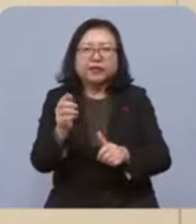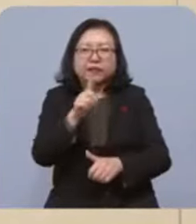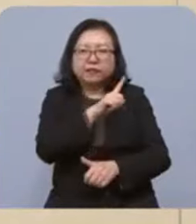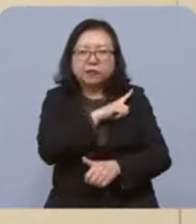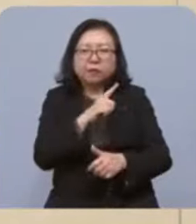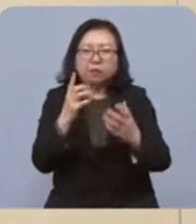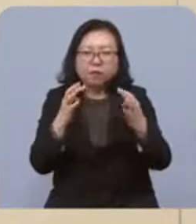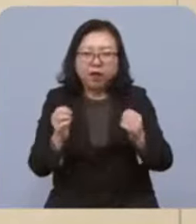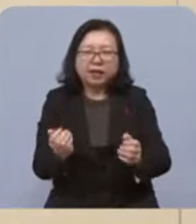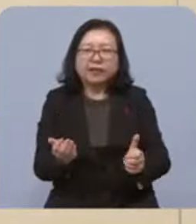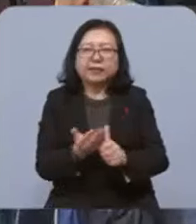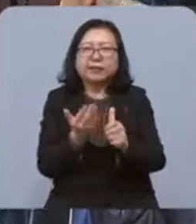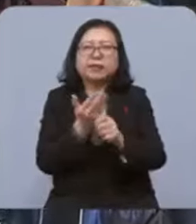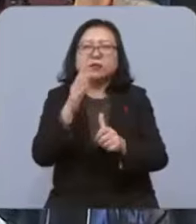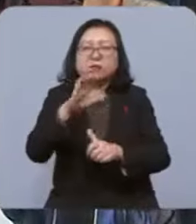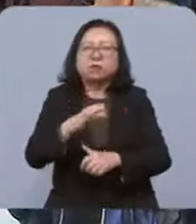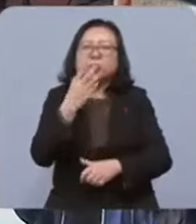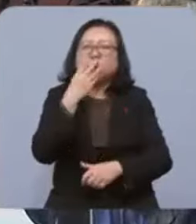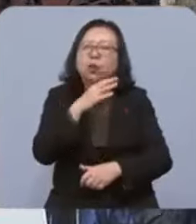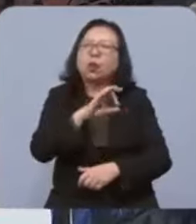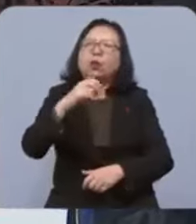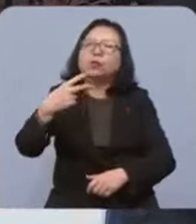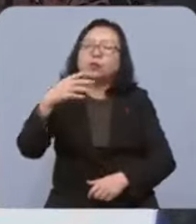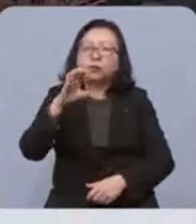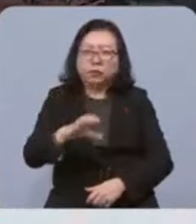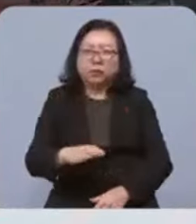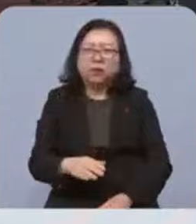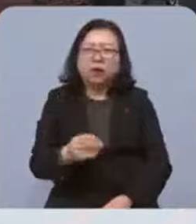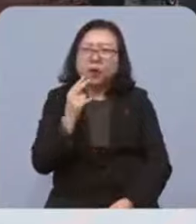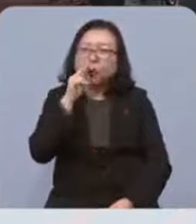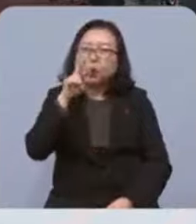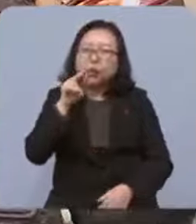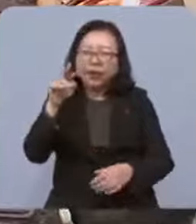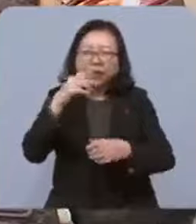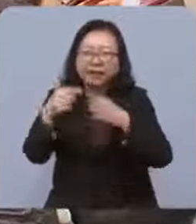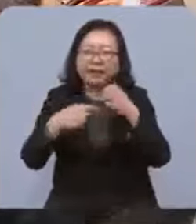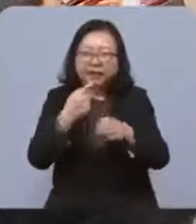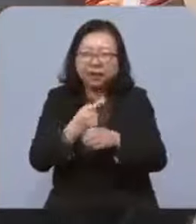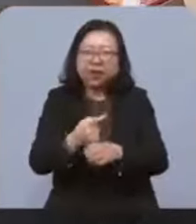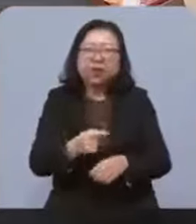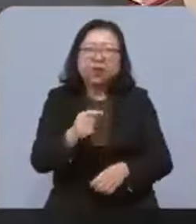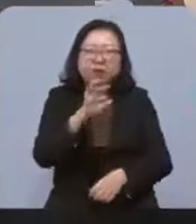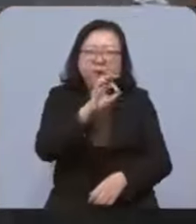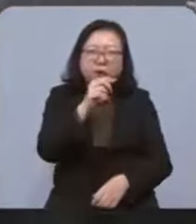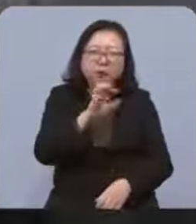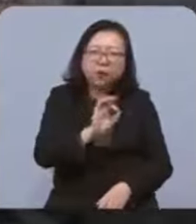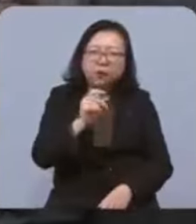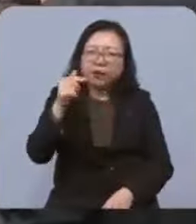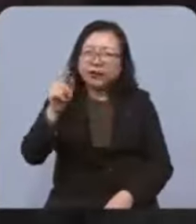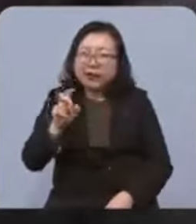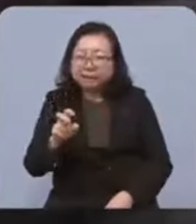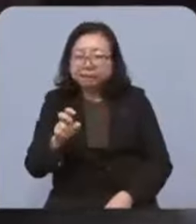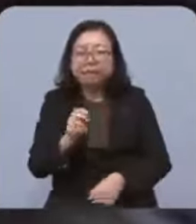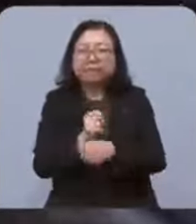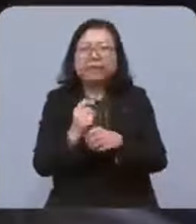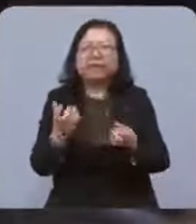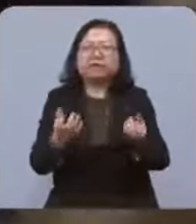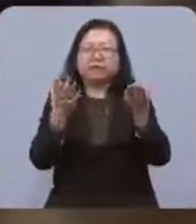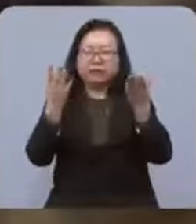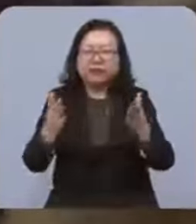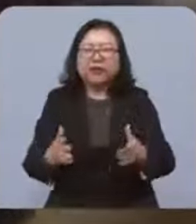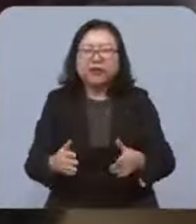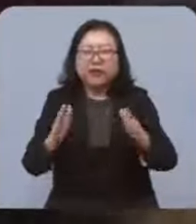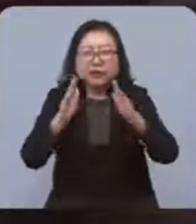곶감 축제가 개막했습니다. 푸른 용의 해, 용감한 영동을 주제로 열리는 축제에는 곶감 농가 38곳이